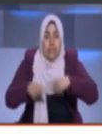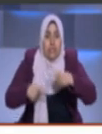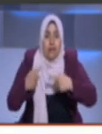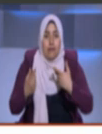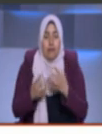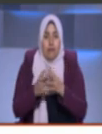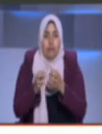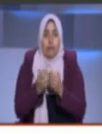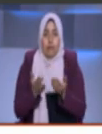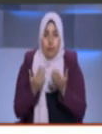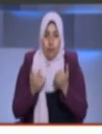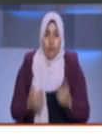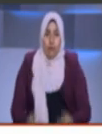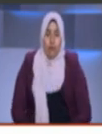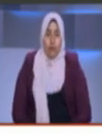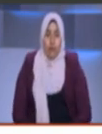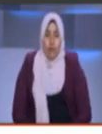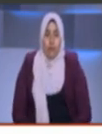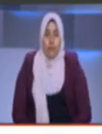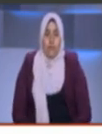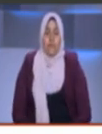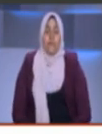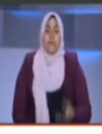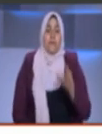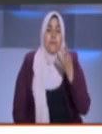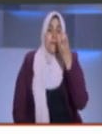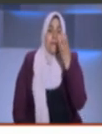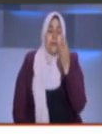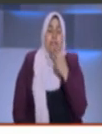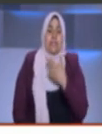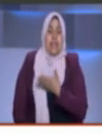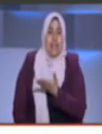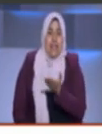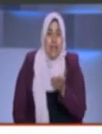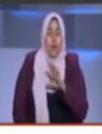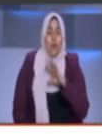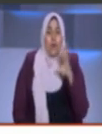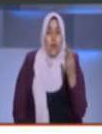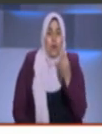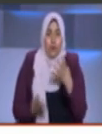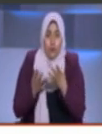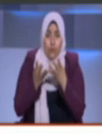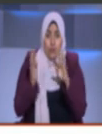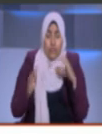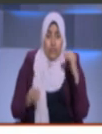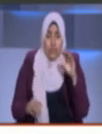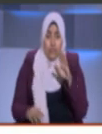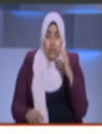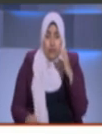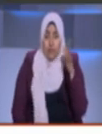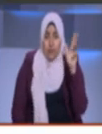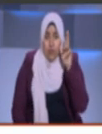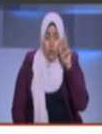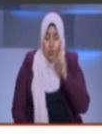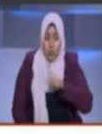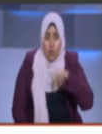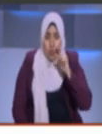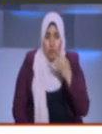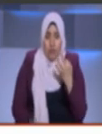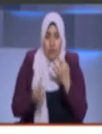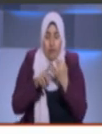آخر؟ مساء الخير زميلتي العزيزة دينا، تحياتي ليك ولمشاهدين اكسترا نيوز. اليوم الثالث على التوالي ما